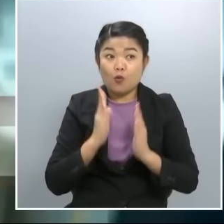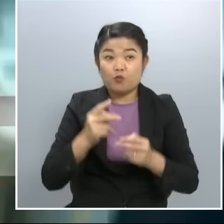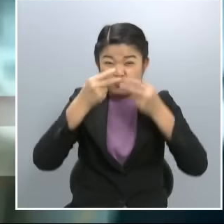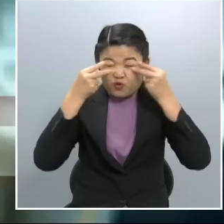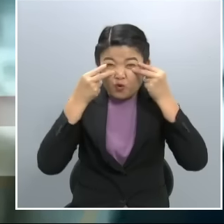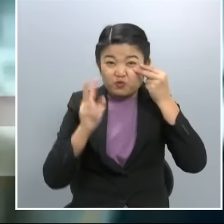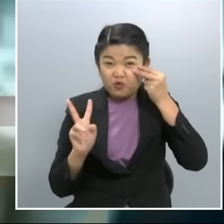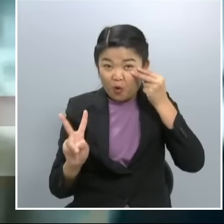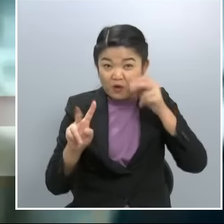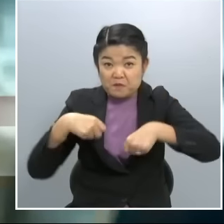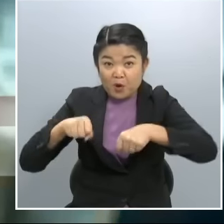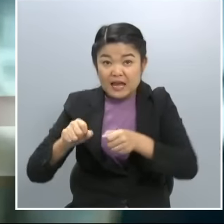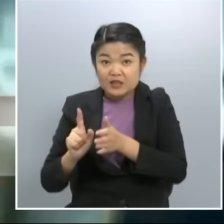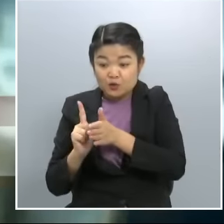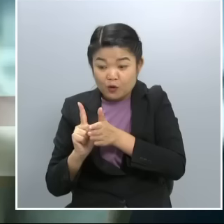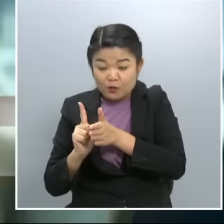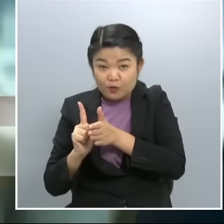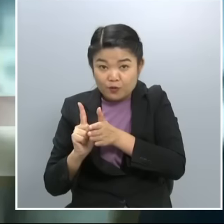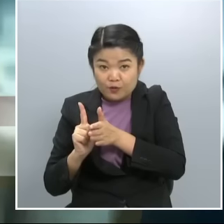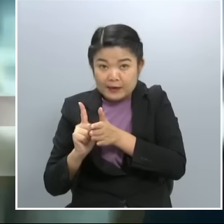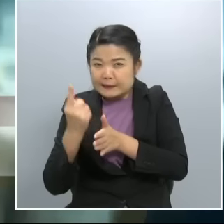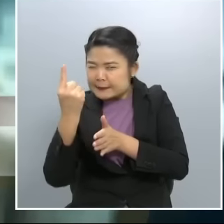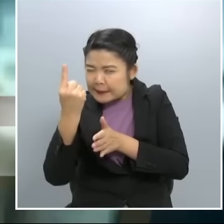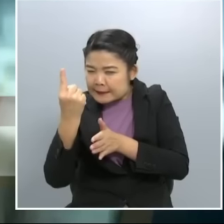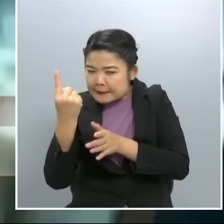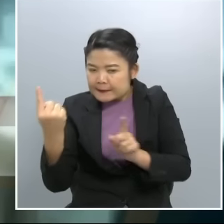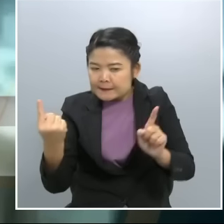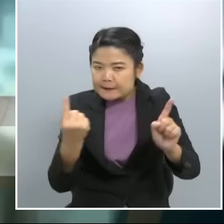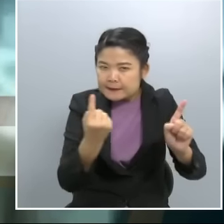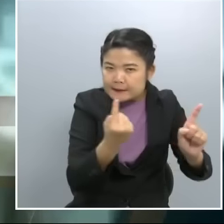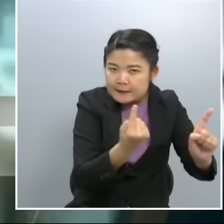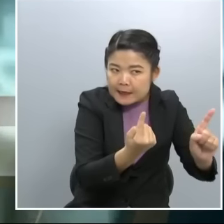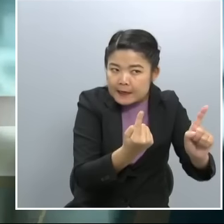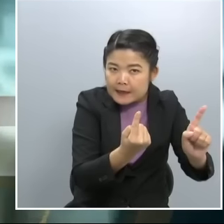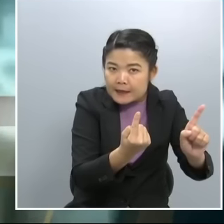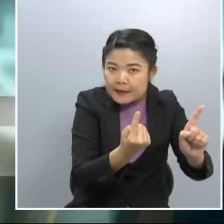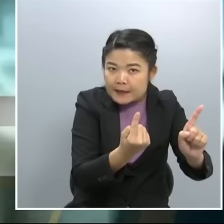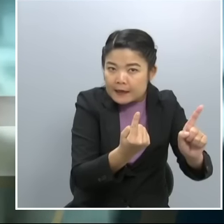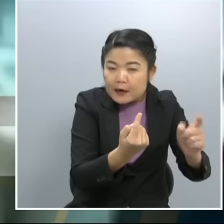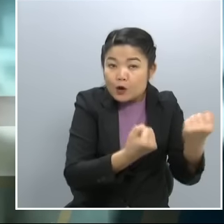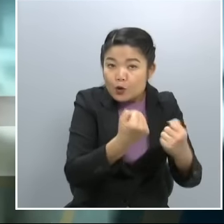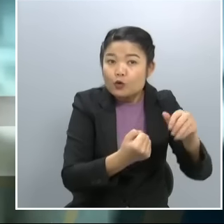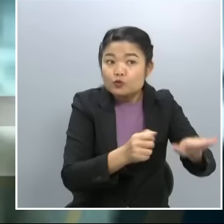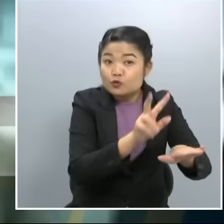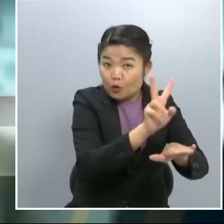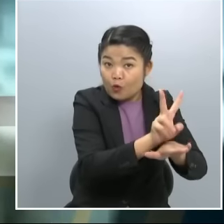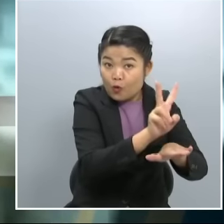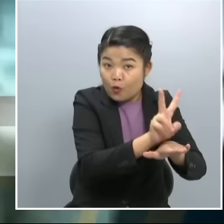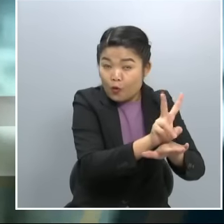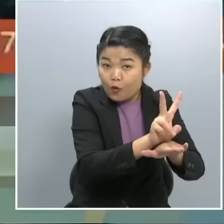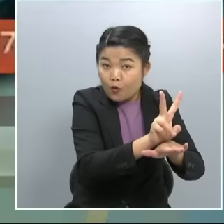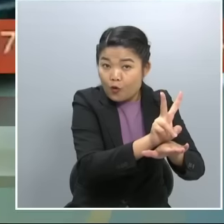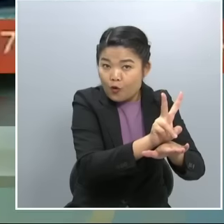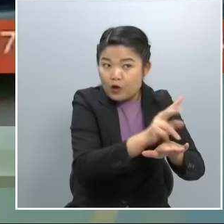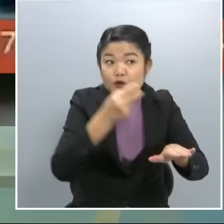มอเตอร์ไซค์อีกคนนึงเดินตามแล้วพอผู้ฉียหาขึ้นรถในนั้นมีคนอีก 2คนนะคนไว้ตามขึ้นไป